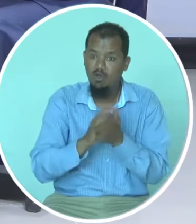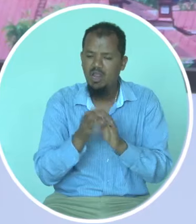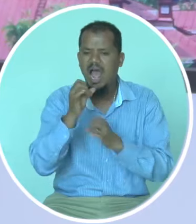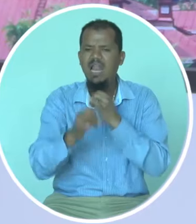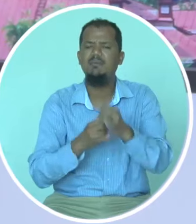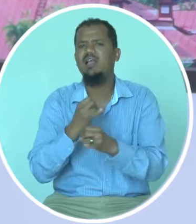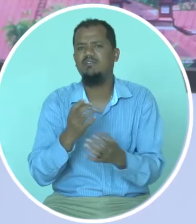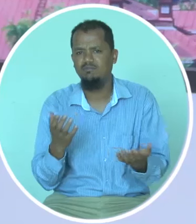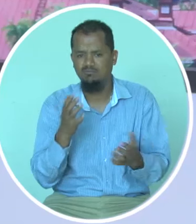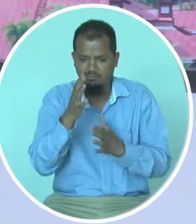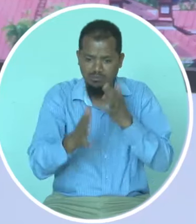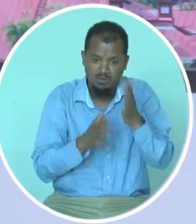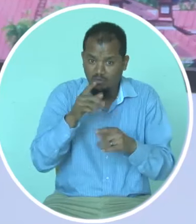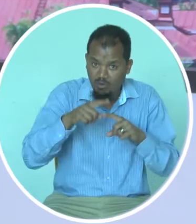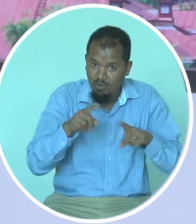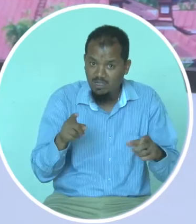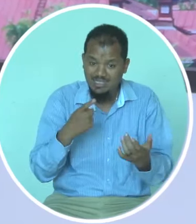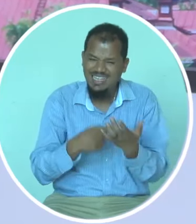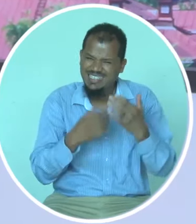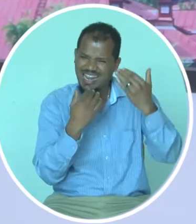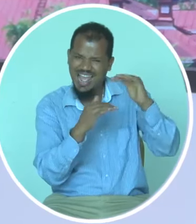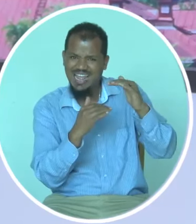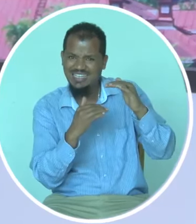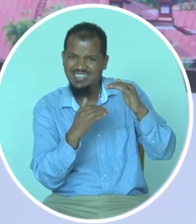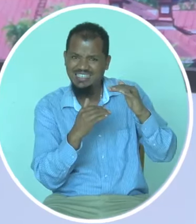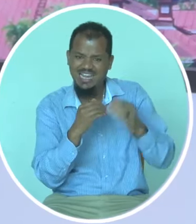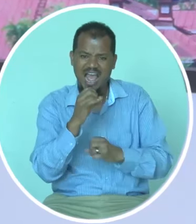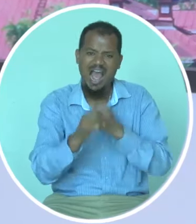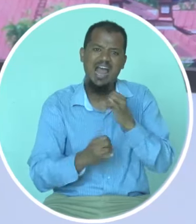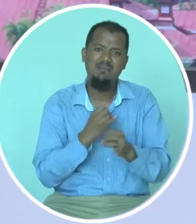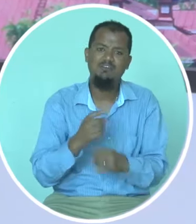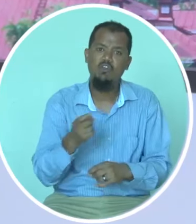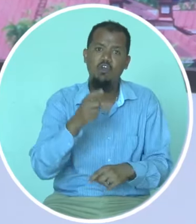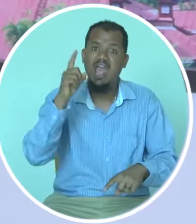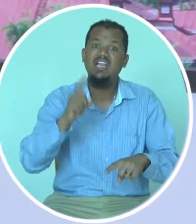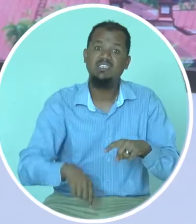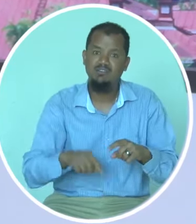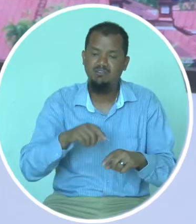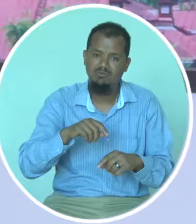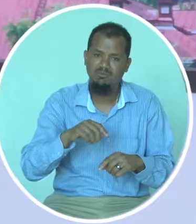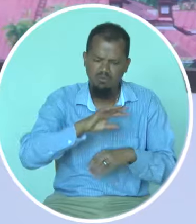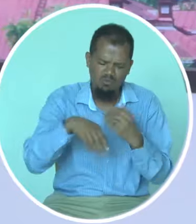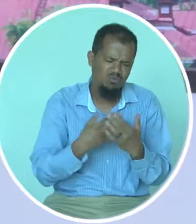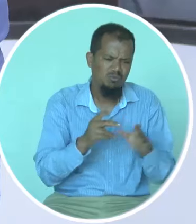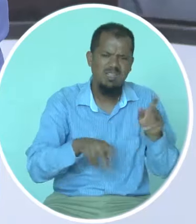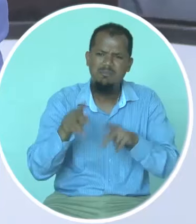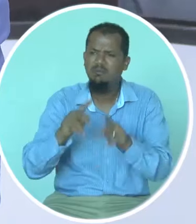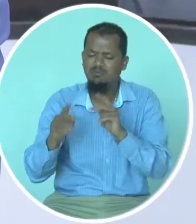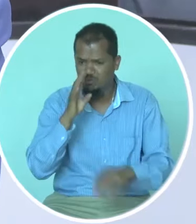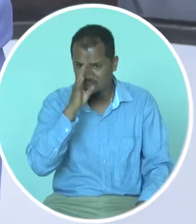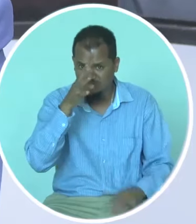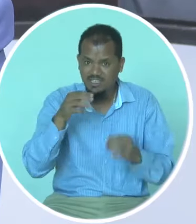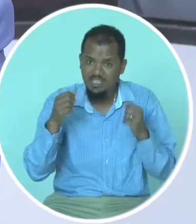አቀፋዊ ሆኑ ማለት ነው ምልክት ቋንቋ ግን የዛን ያህል አለም አቀፍ ሊሆን ያልቻለው ሁሉም በየማህበረሰቡ